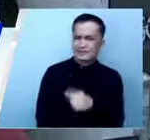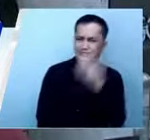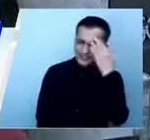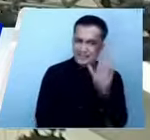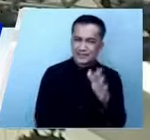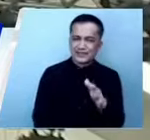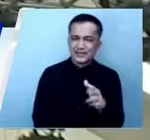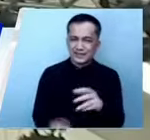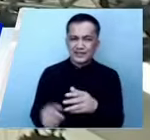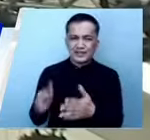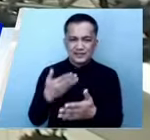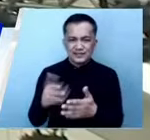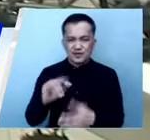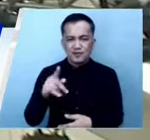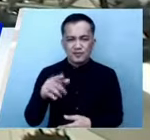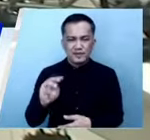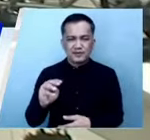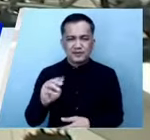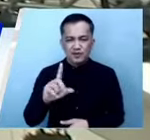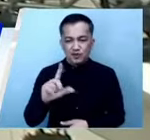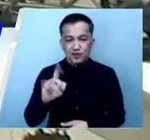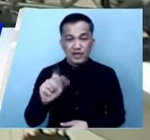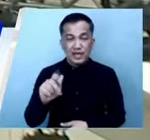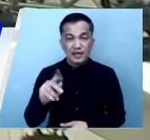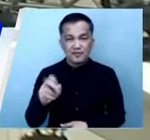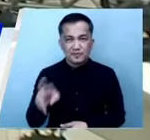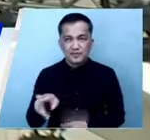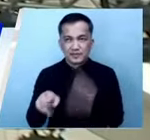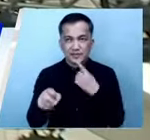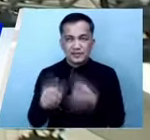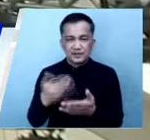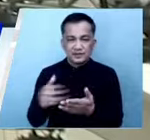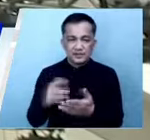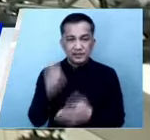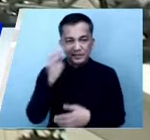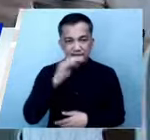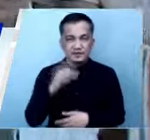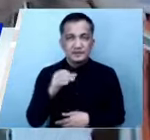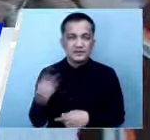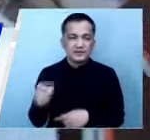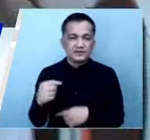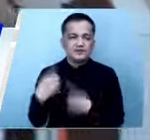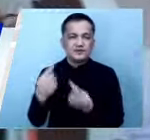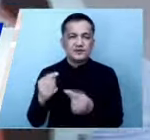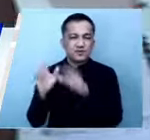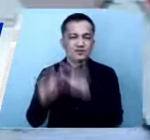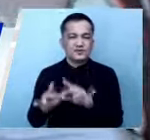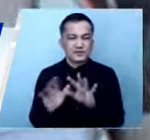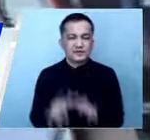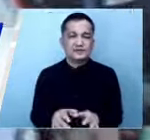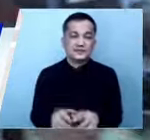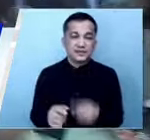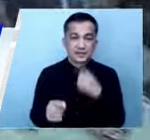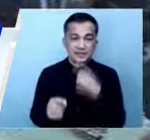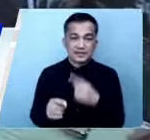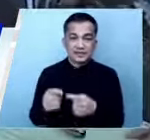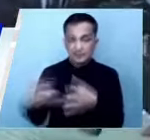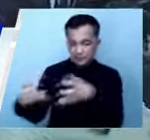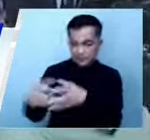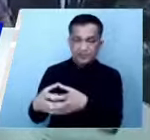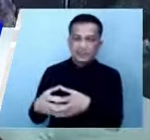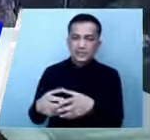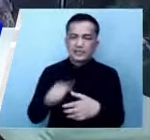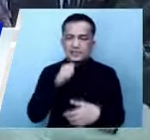ng OPM band na Lola Amor na naging anthem na ng mga Pinoy lalo tuwing umuulan? Kwento ng banda, hindi nila akalain na